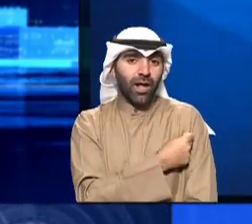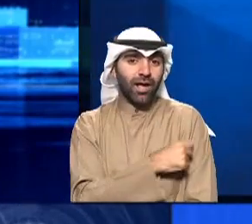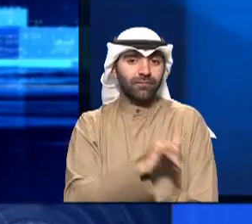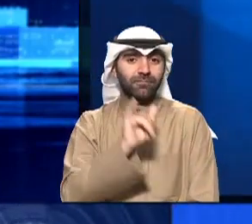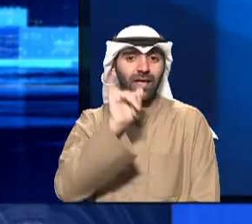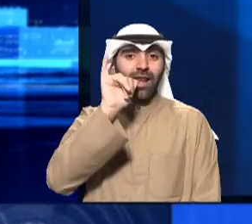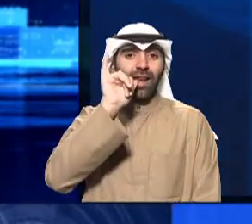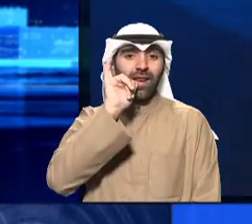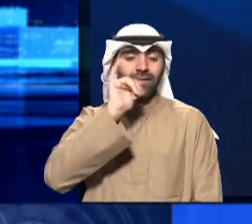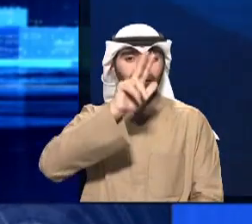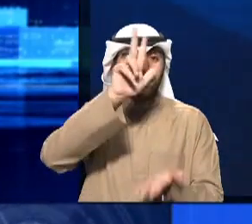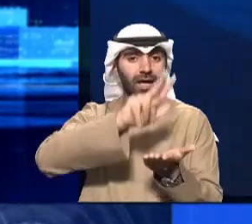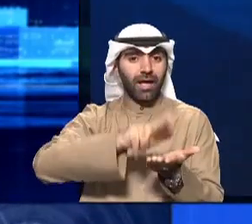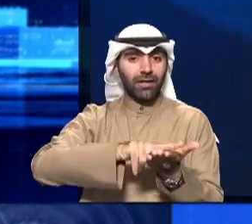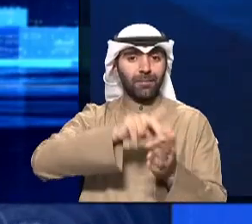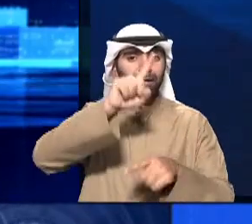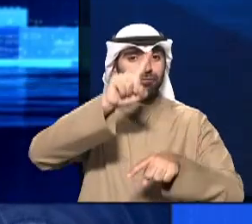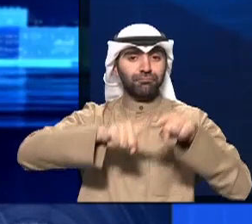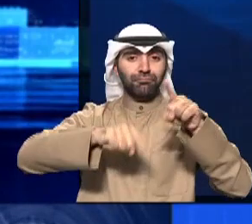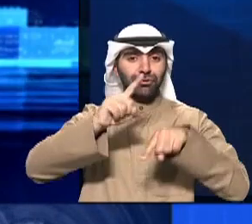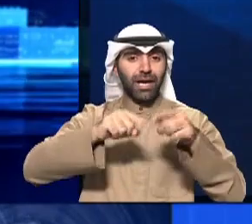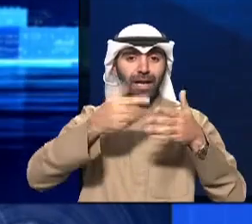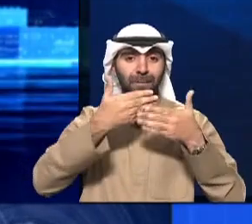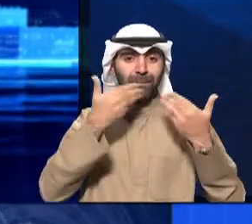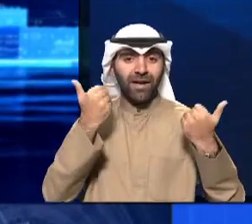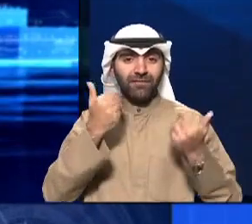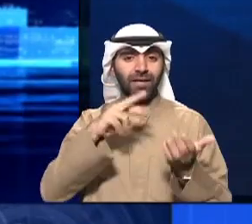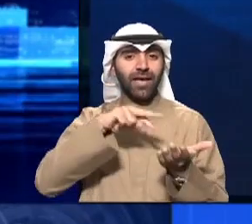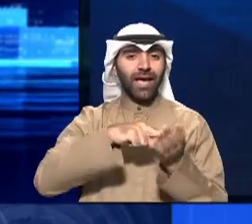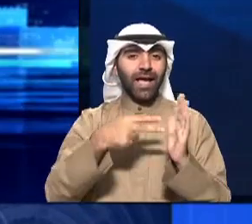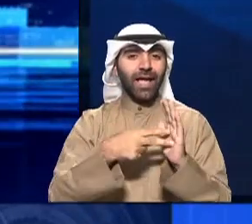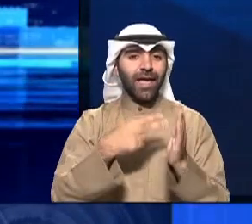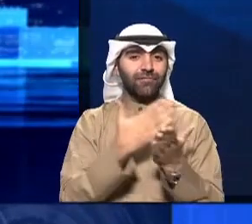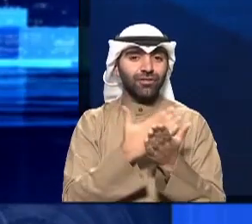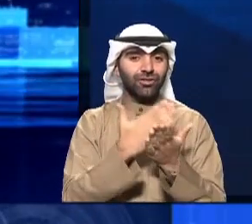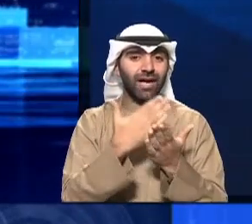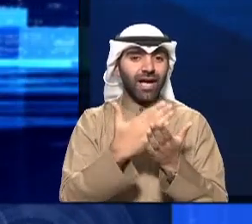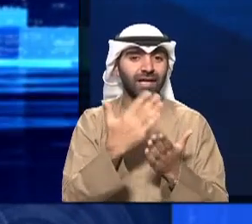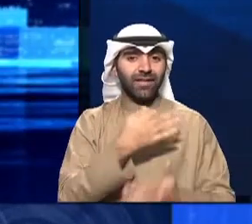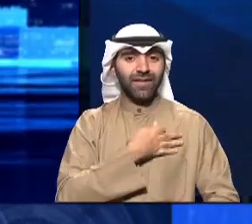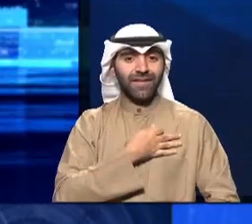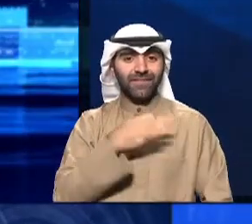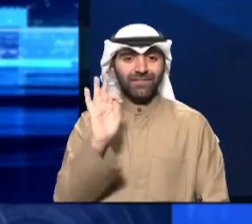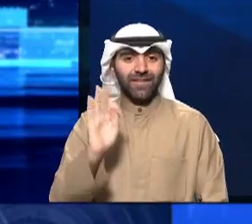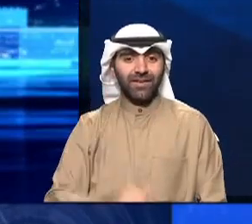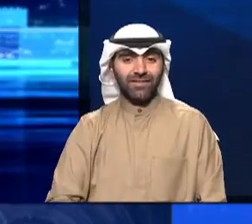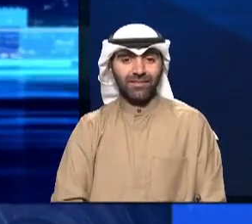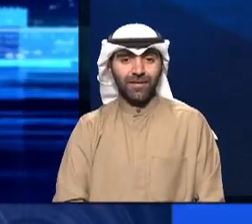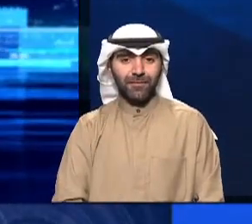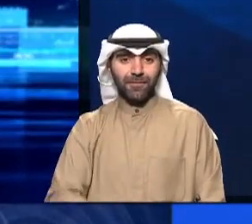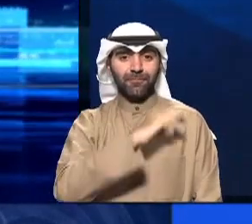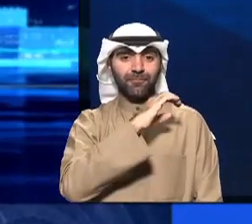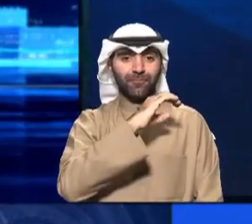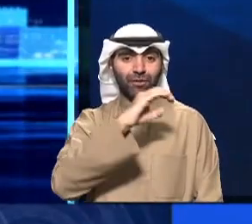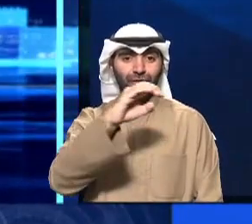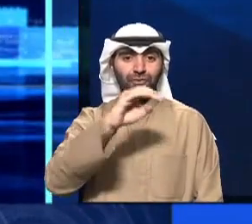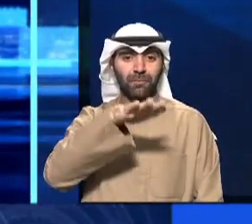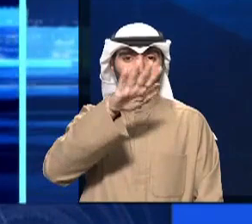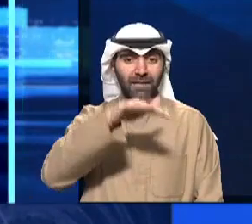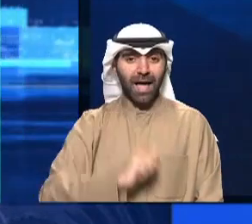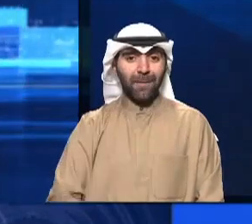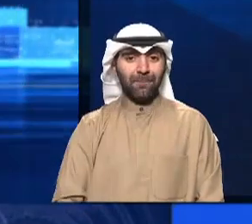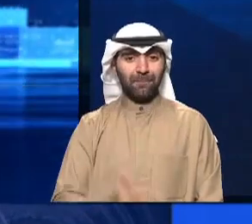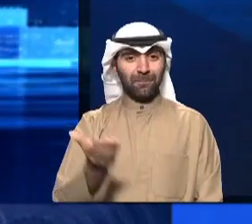باللقاح؟ تفضلي مريم. صحيح صحيح، فرنسا طبعا كانت رابع دولة أوروبية تتخذ